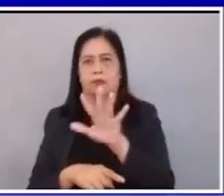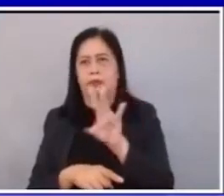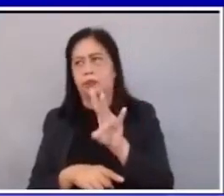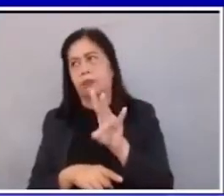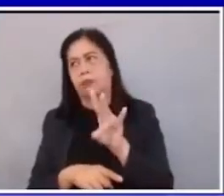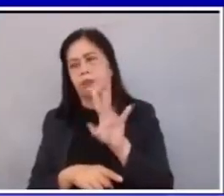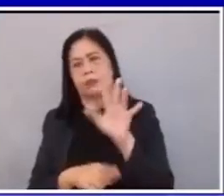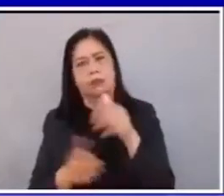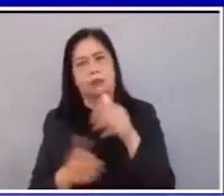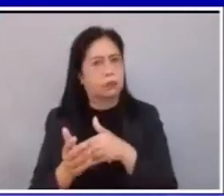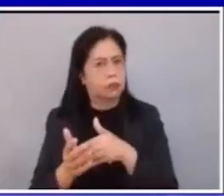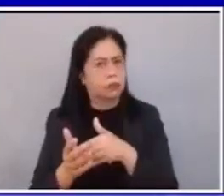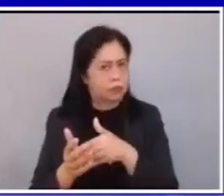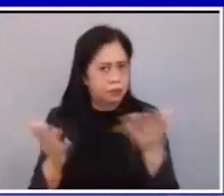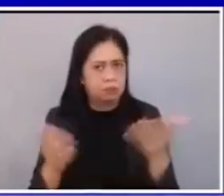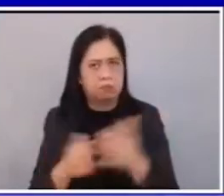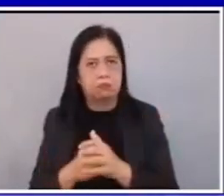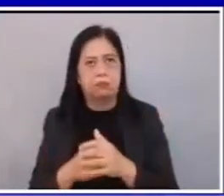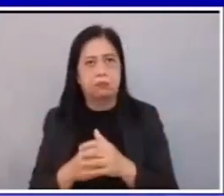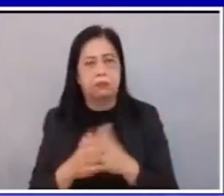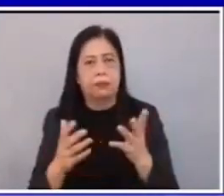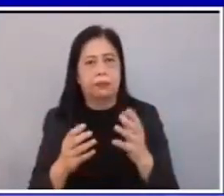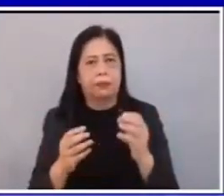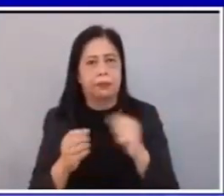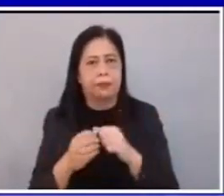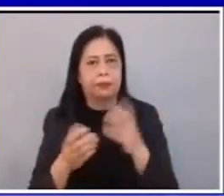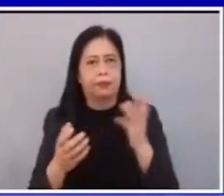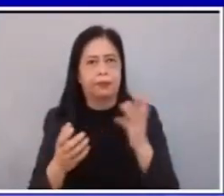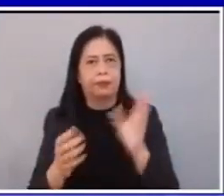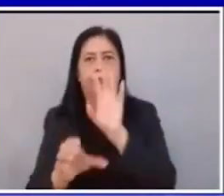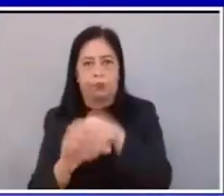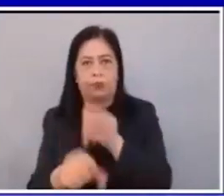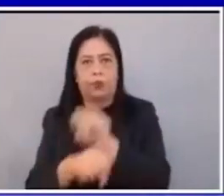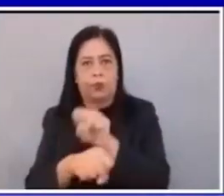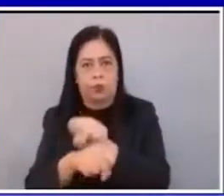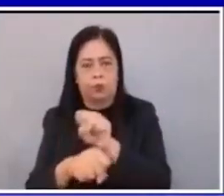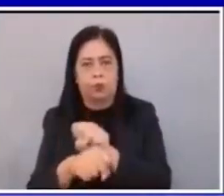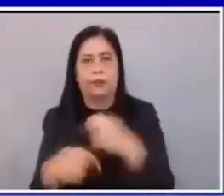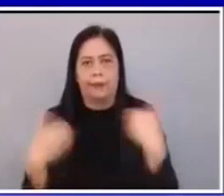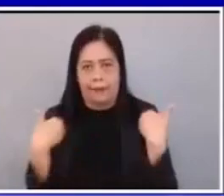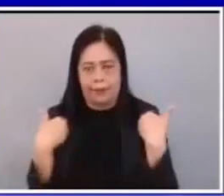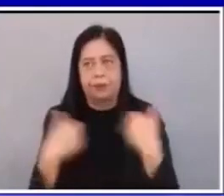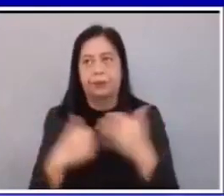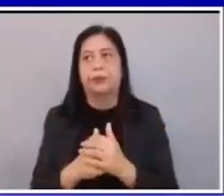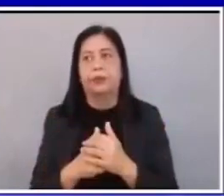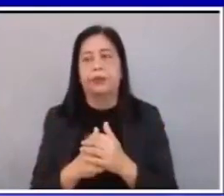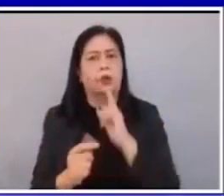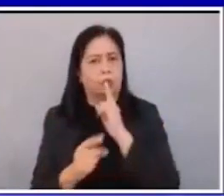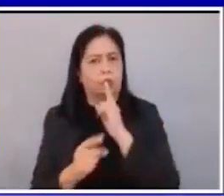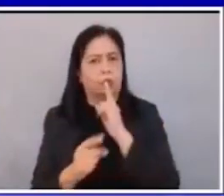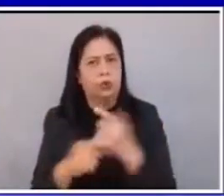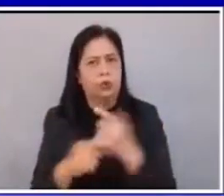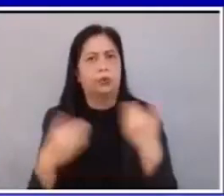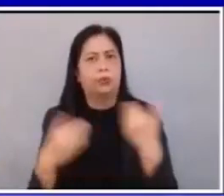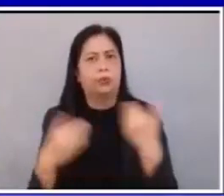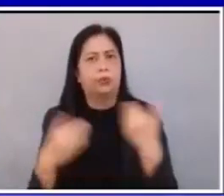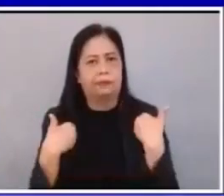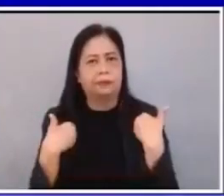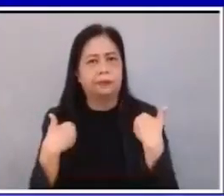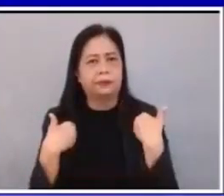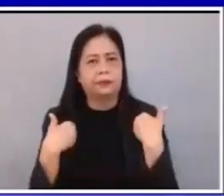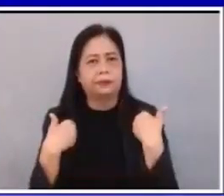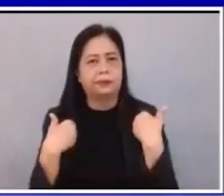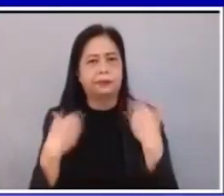557,000 na mga pumasok sa labor force. Talagang nagkakaroon ng karamihan dyan